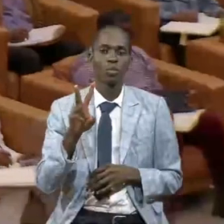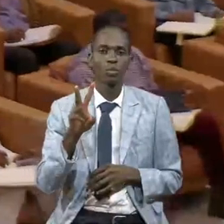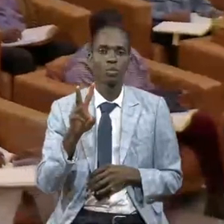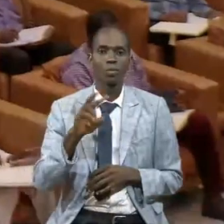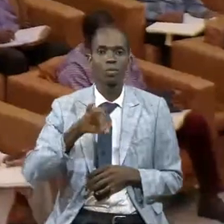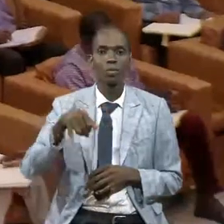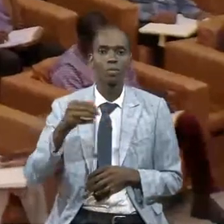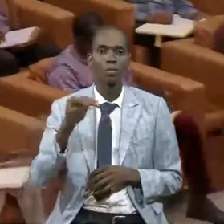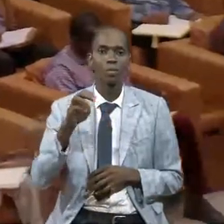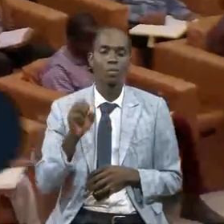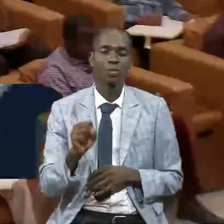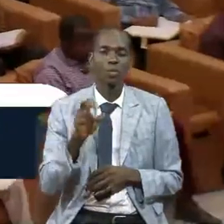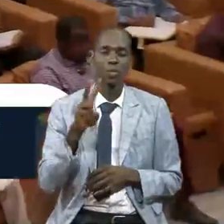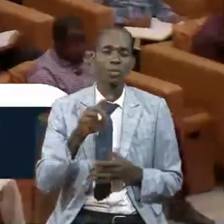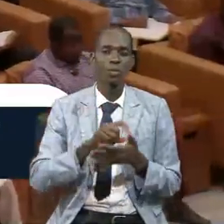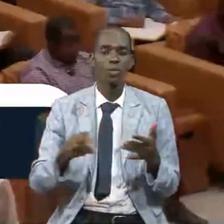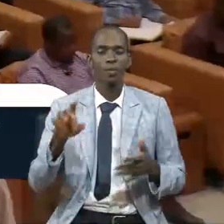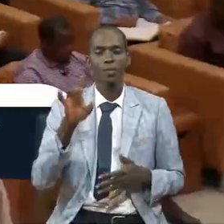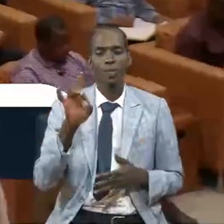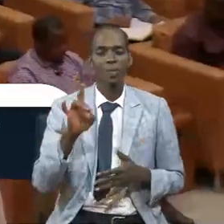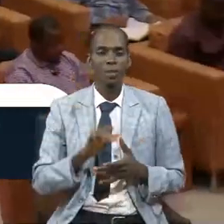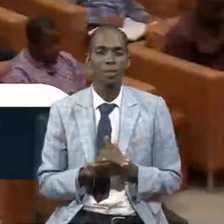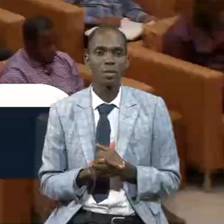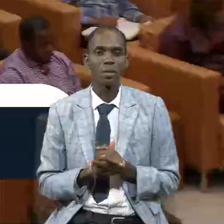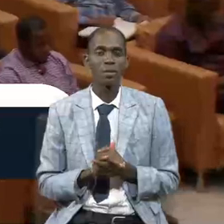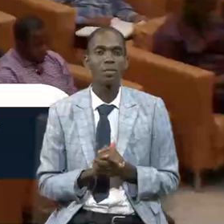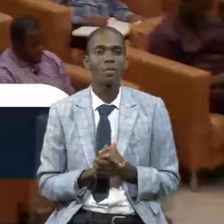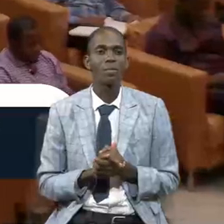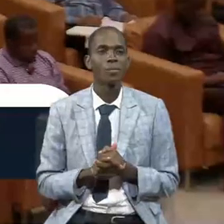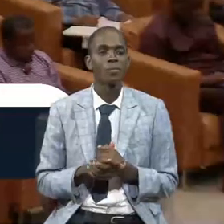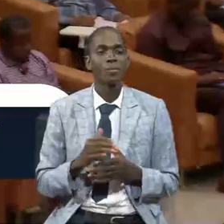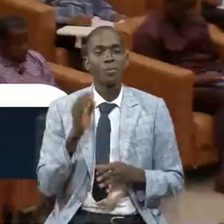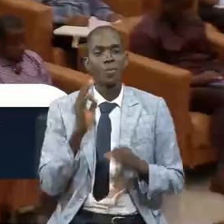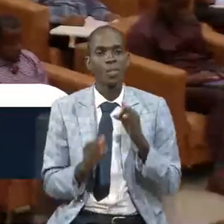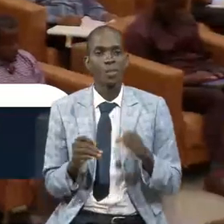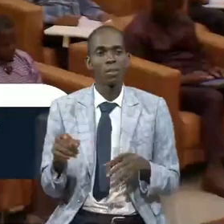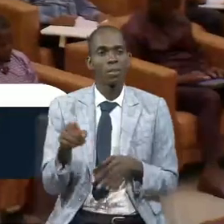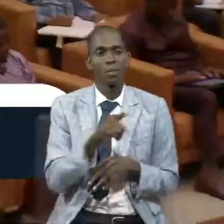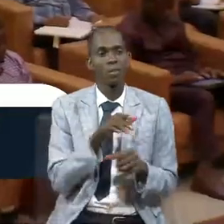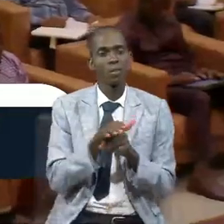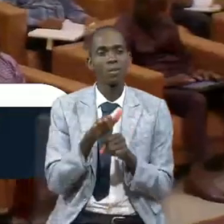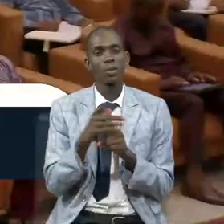Jacques chapitre 2, verset 8. Si vous accomplissez